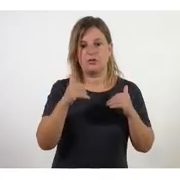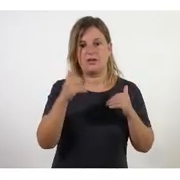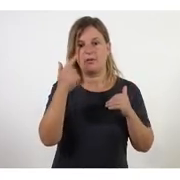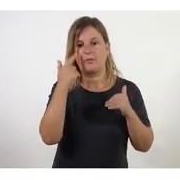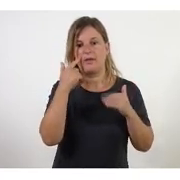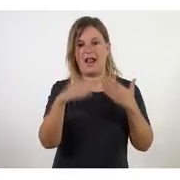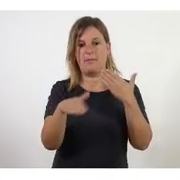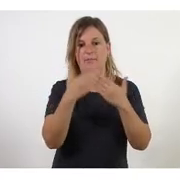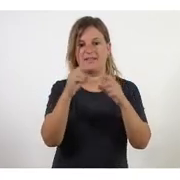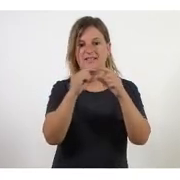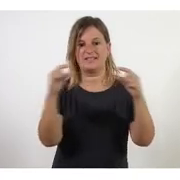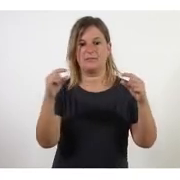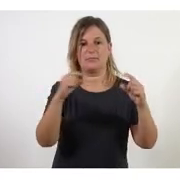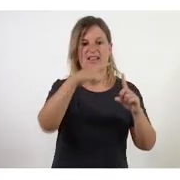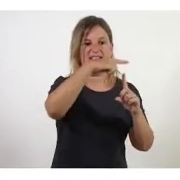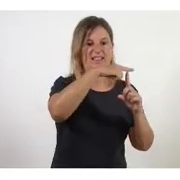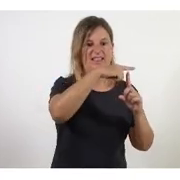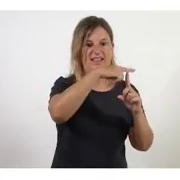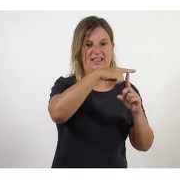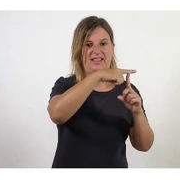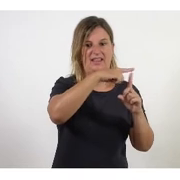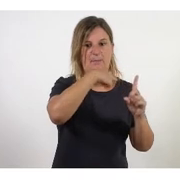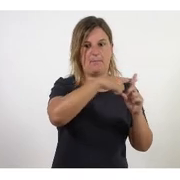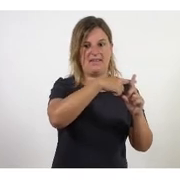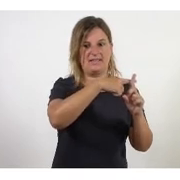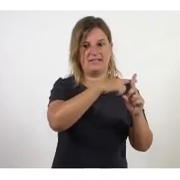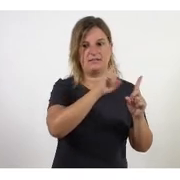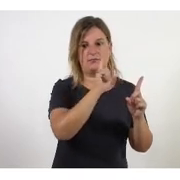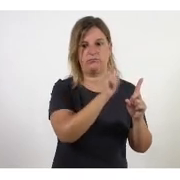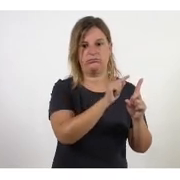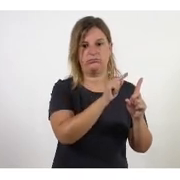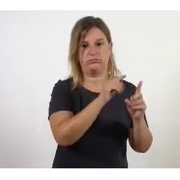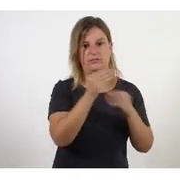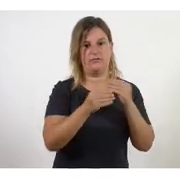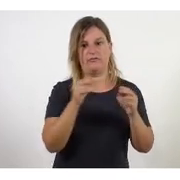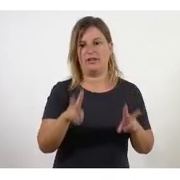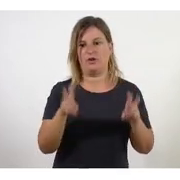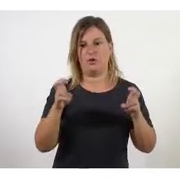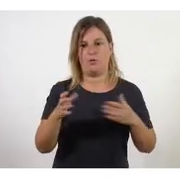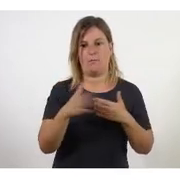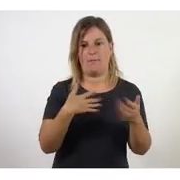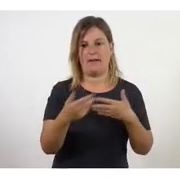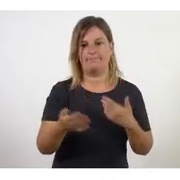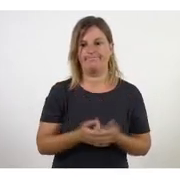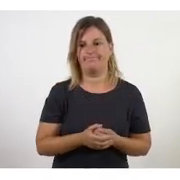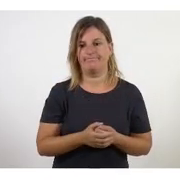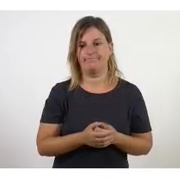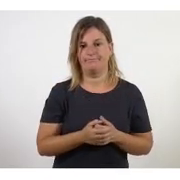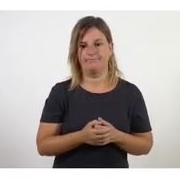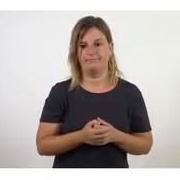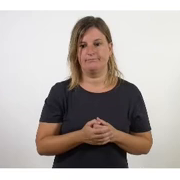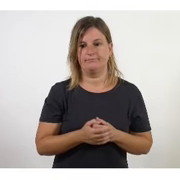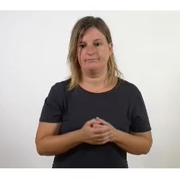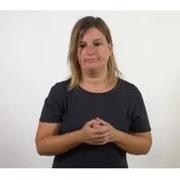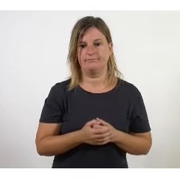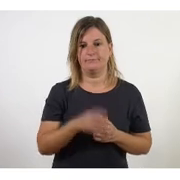principi de tota la línia on hi ha el text més, donar-li aquí i fer-ne una de nova vosaltres manualment. Heu de copiar, haureu de crear-ne